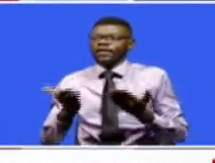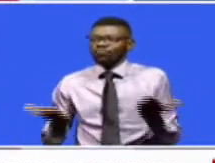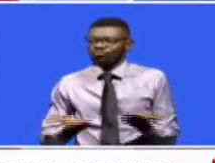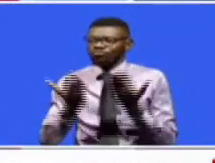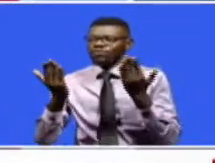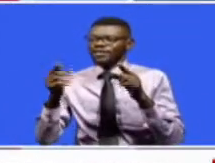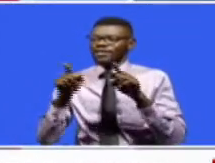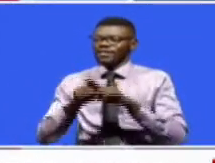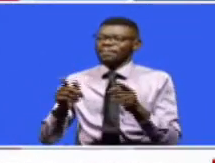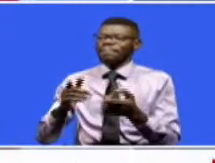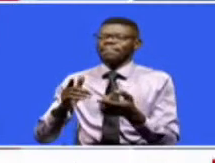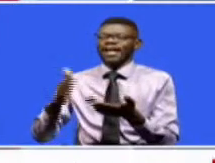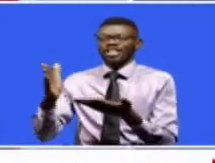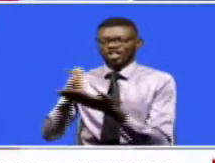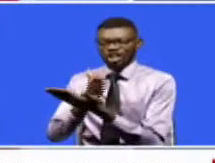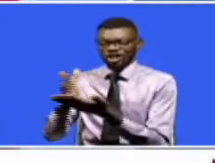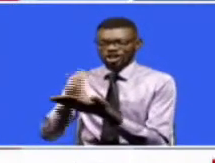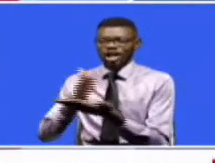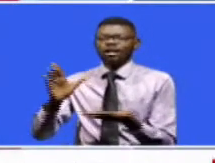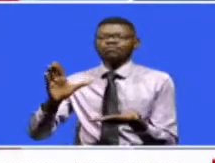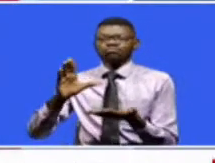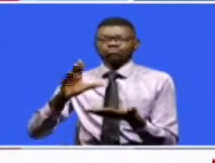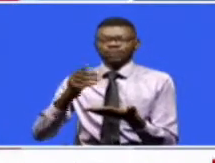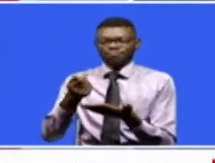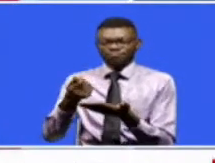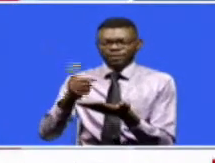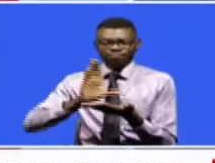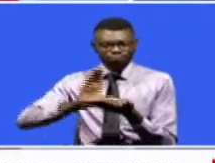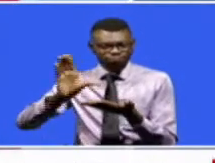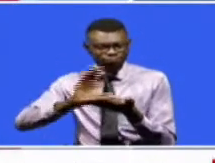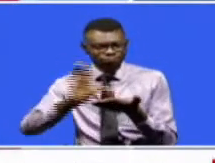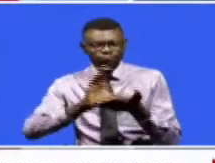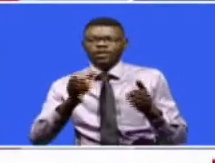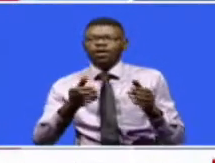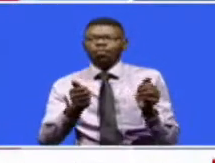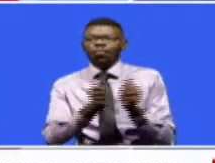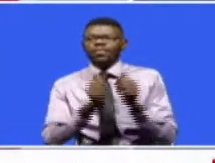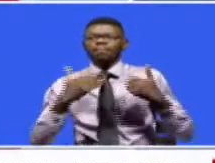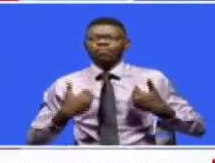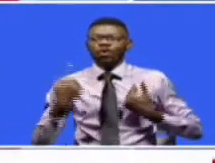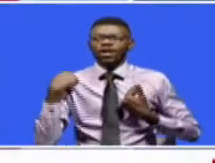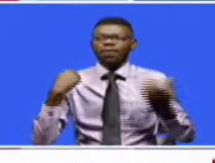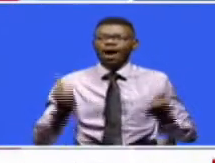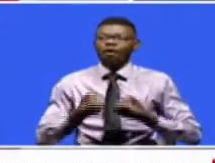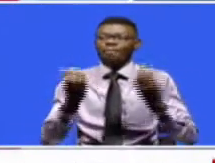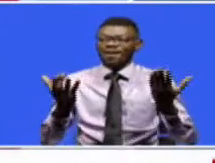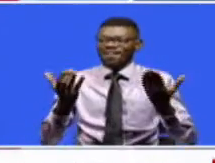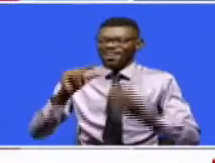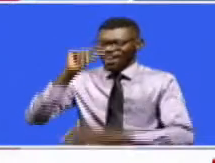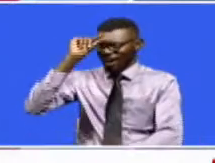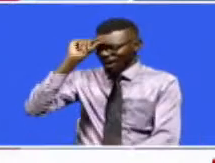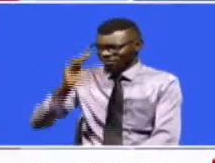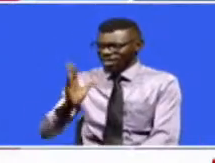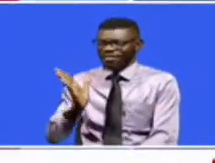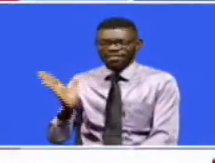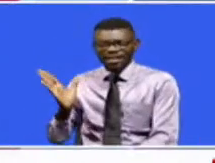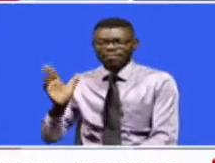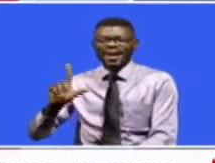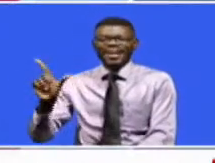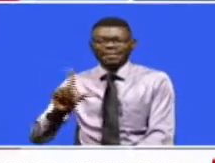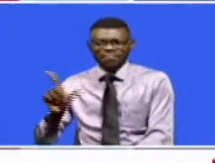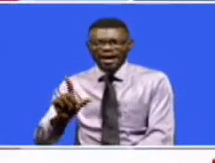mfumo wa ugavi wa rasilimali kwa kuzingatia idadi ya watu. Magavana wa eneo hilo akiongozwa na Ndiritu Muri wa